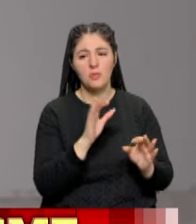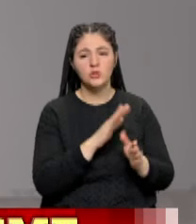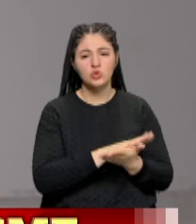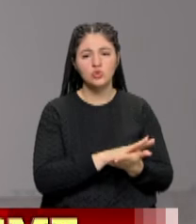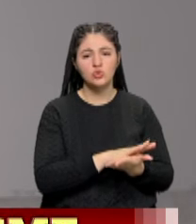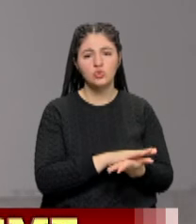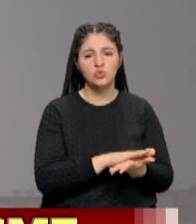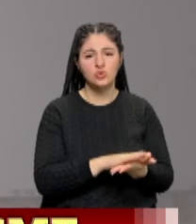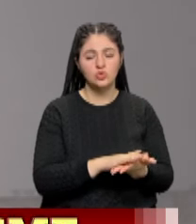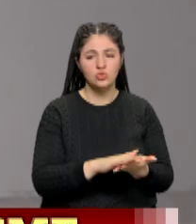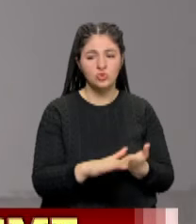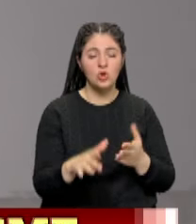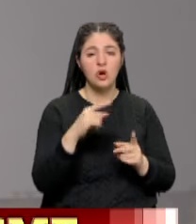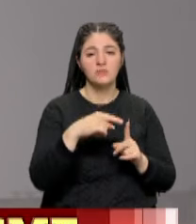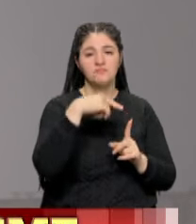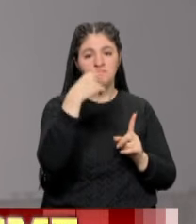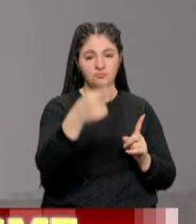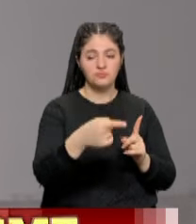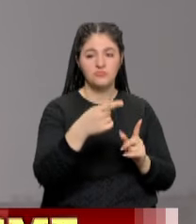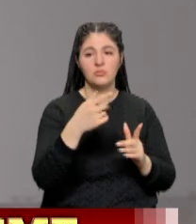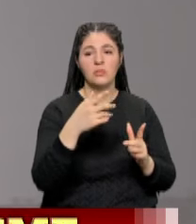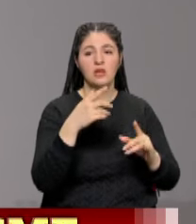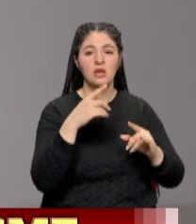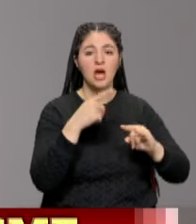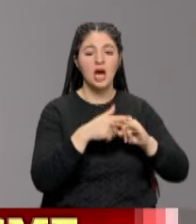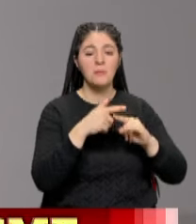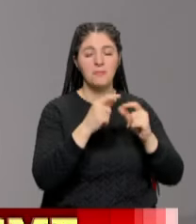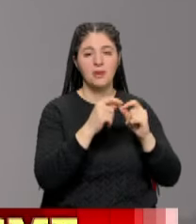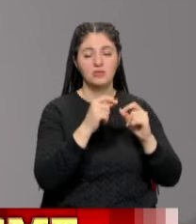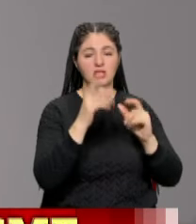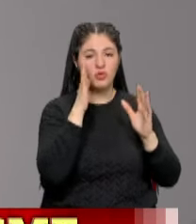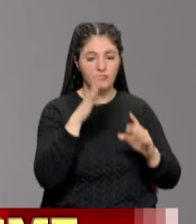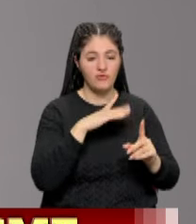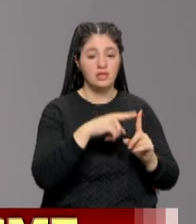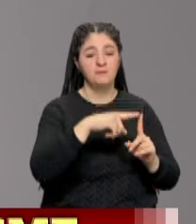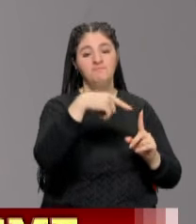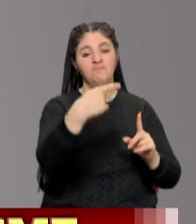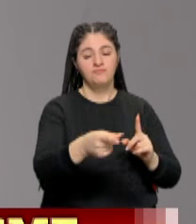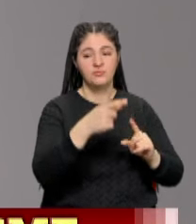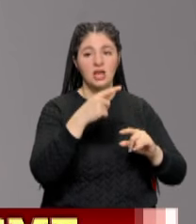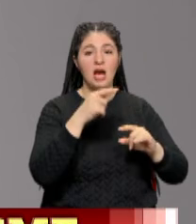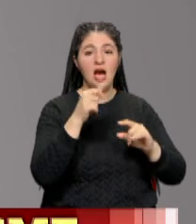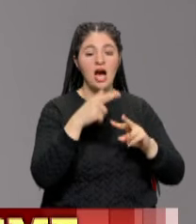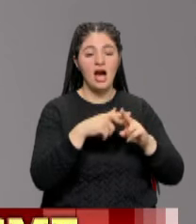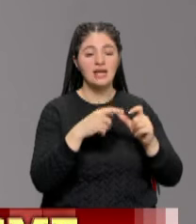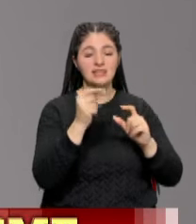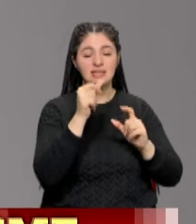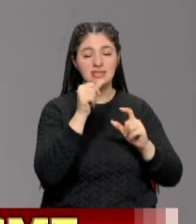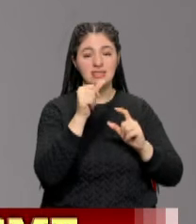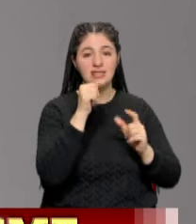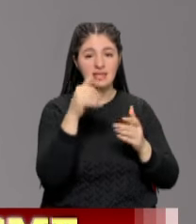düzlük bir alan. Hemen onun yanında Habib Neccar Camii var. Hemen onun yanında Asi Nehri'nin